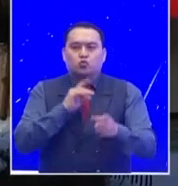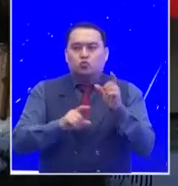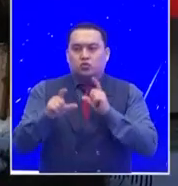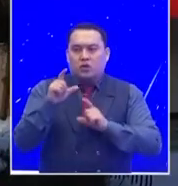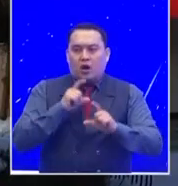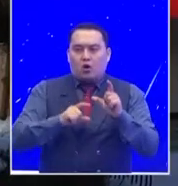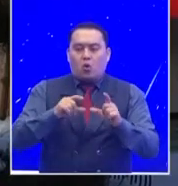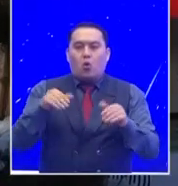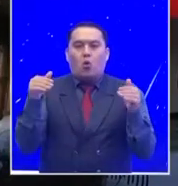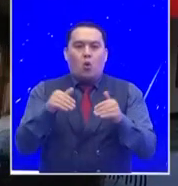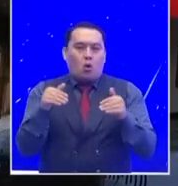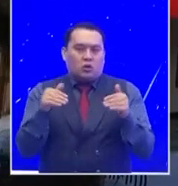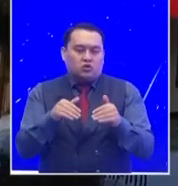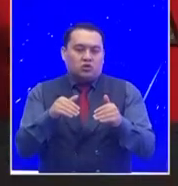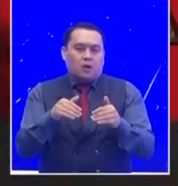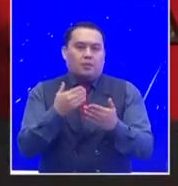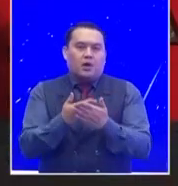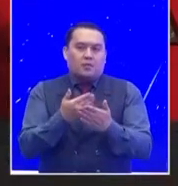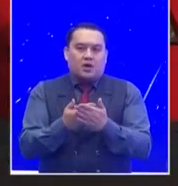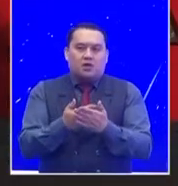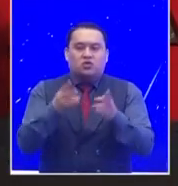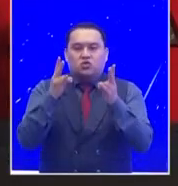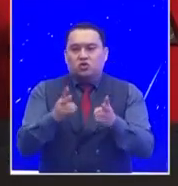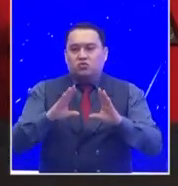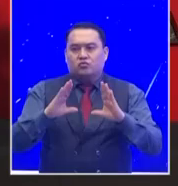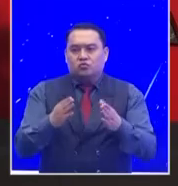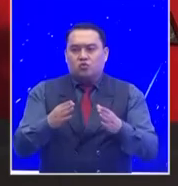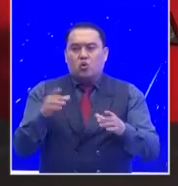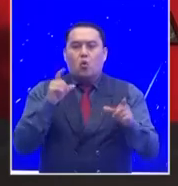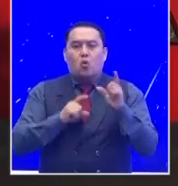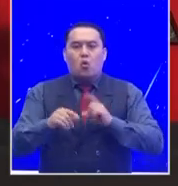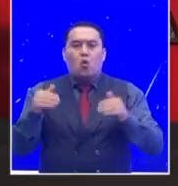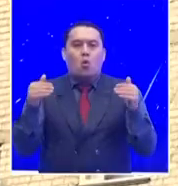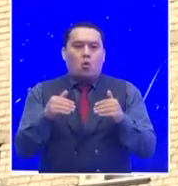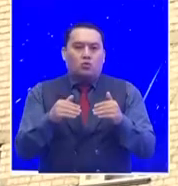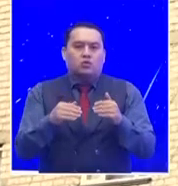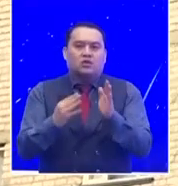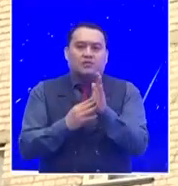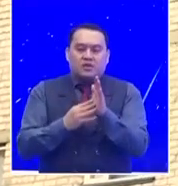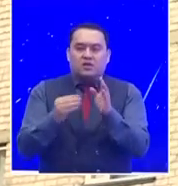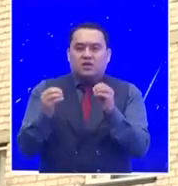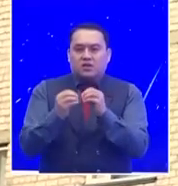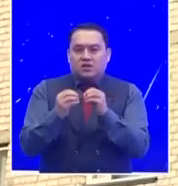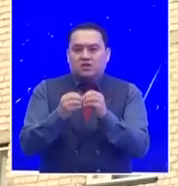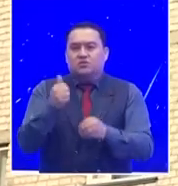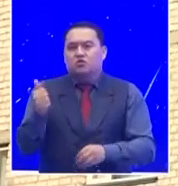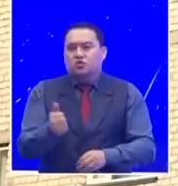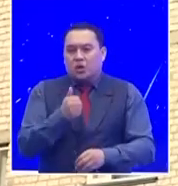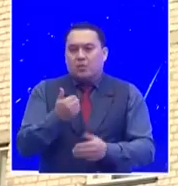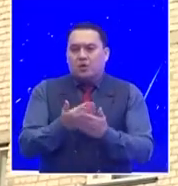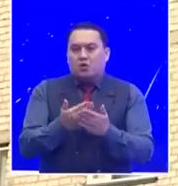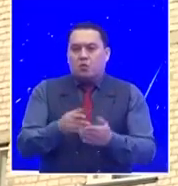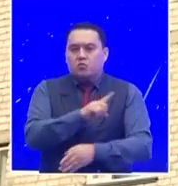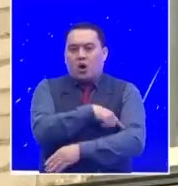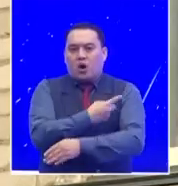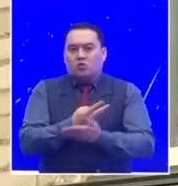обучалась в гуманитарном колледже. Предположительно, инцидент произошел в стенах СУЗа. Сегодня утром между 9 и 10 часами. При доставлении